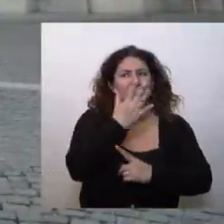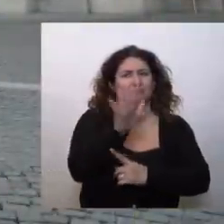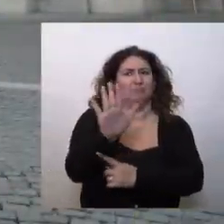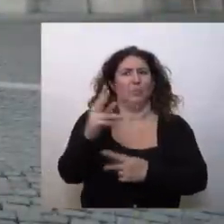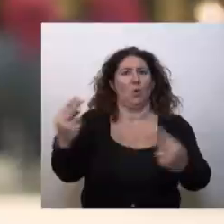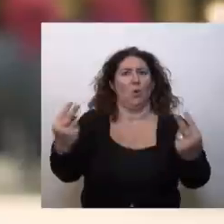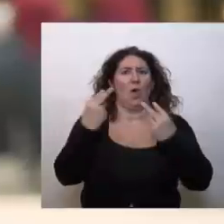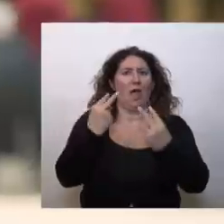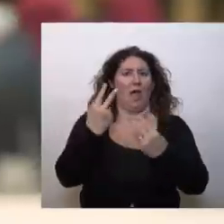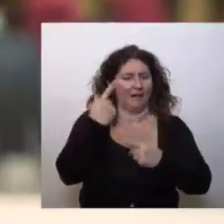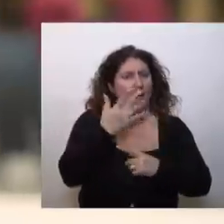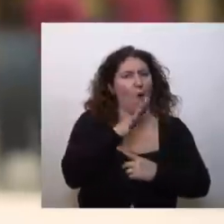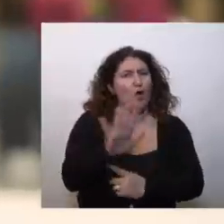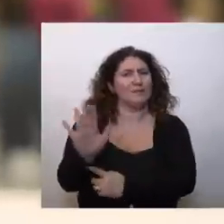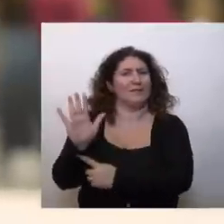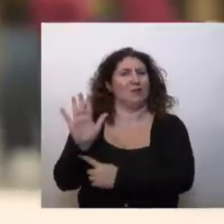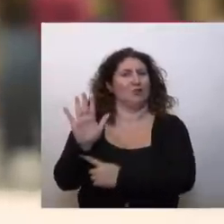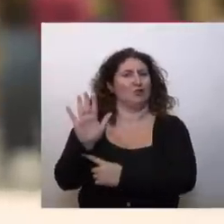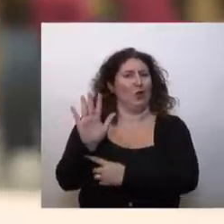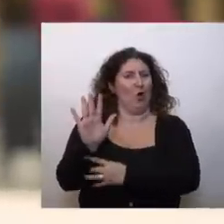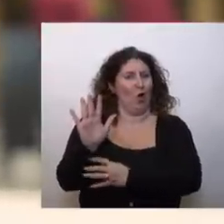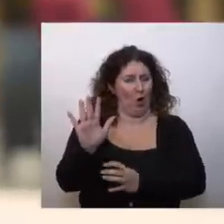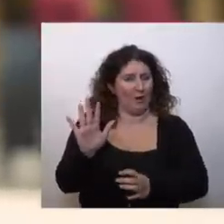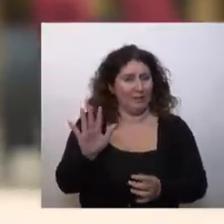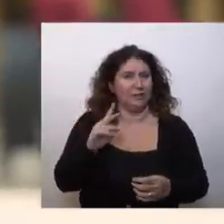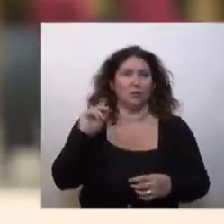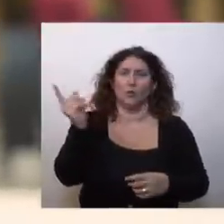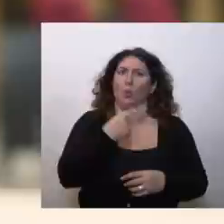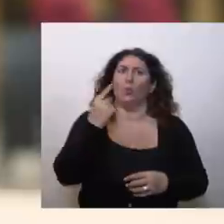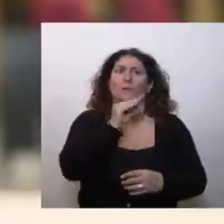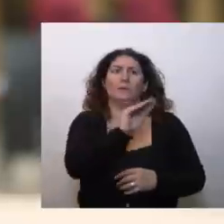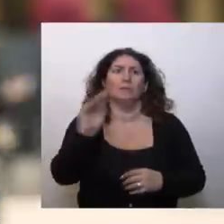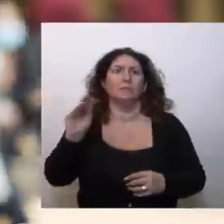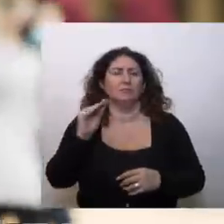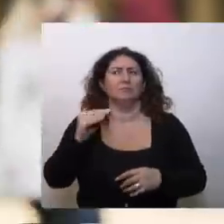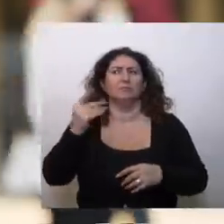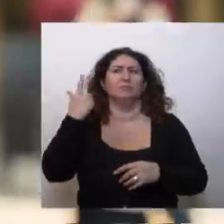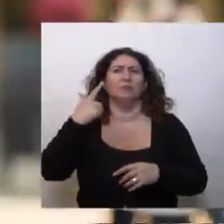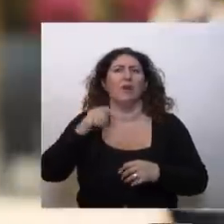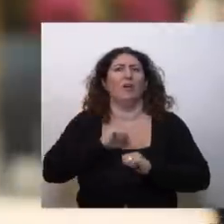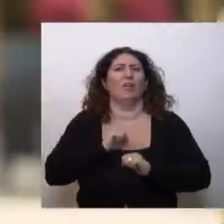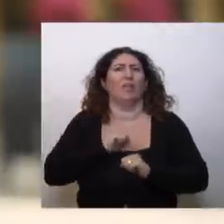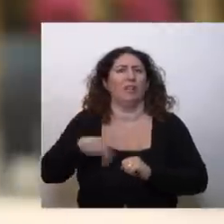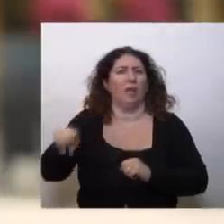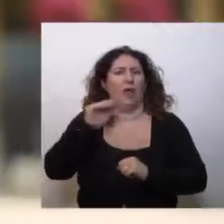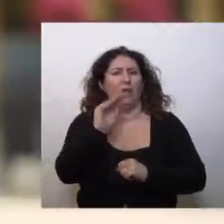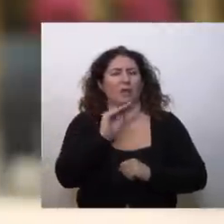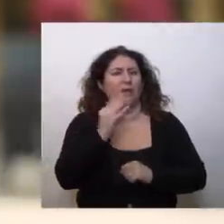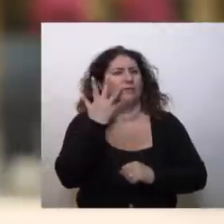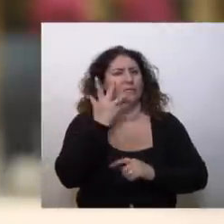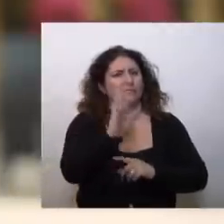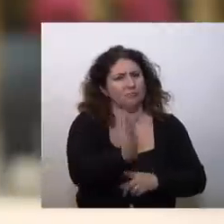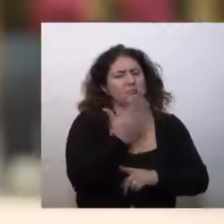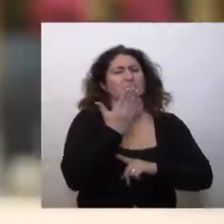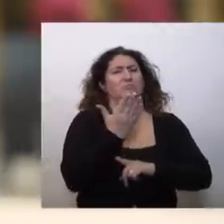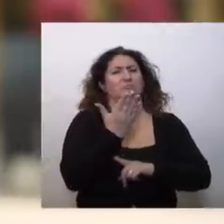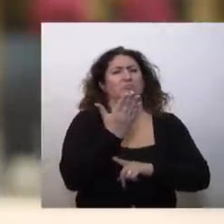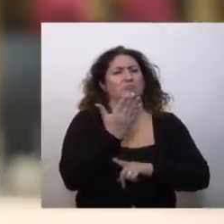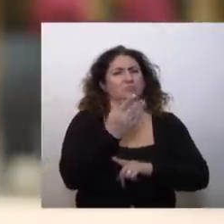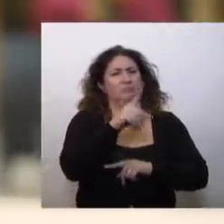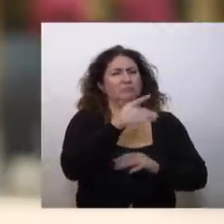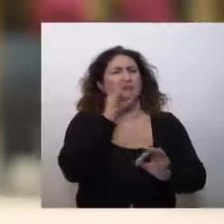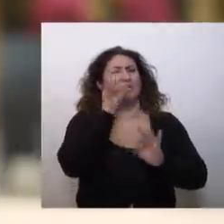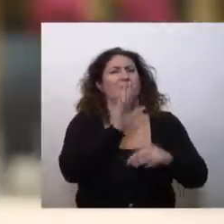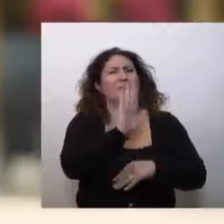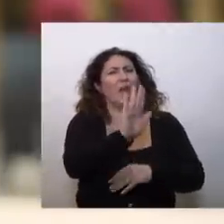sostanzialmente chiedevano, no? Di vedere la Sindone, vedere quello che su essa è riportato.